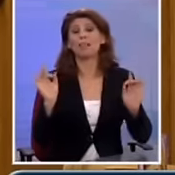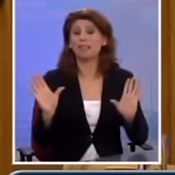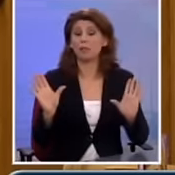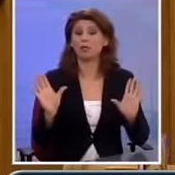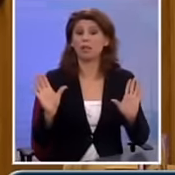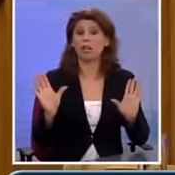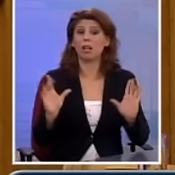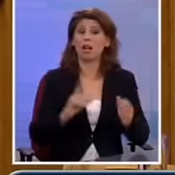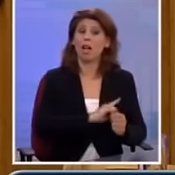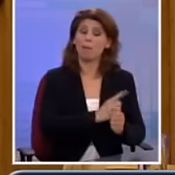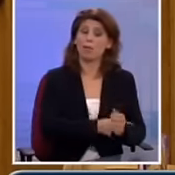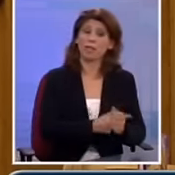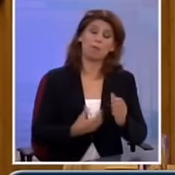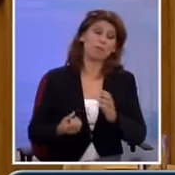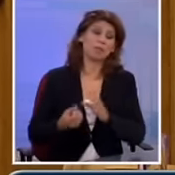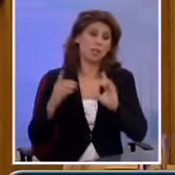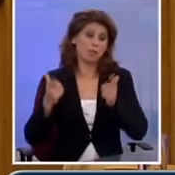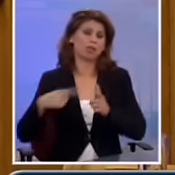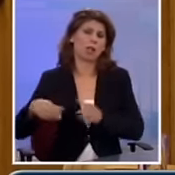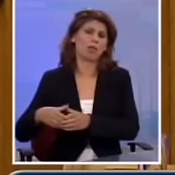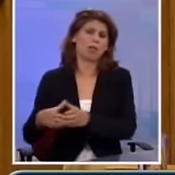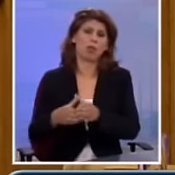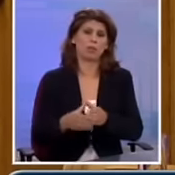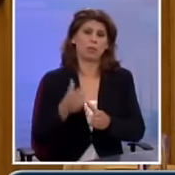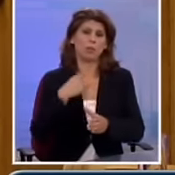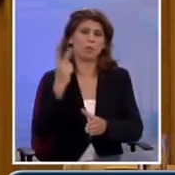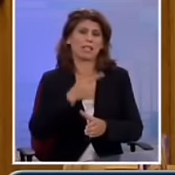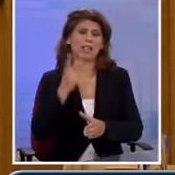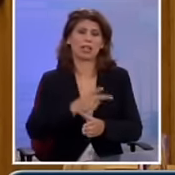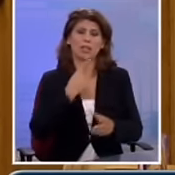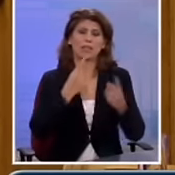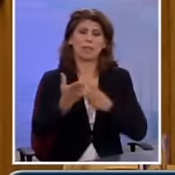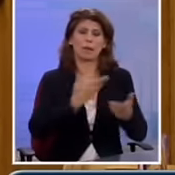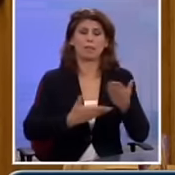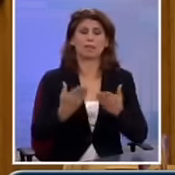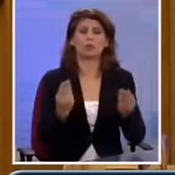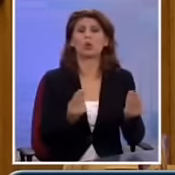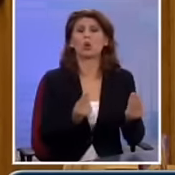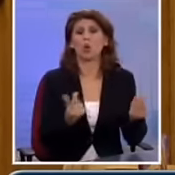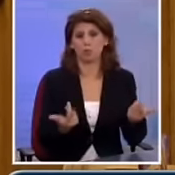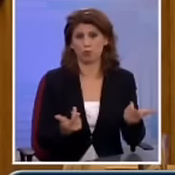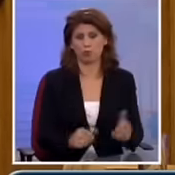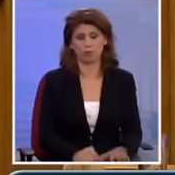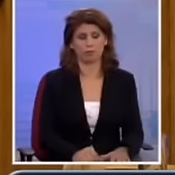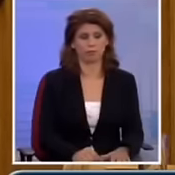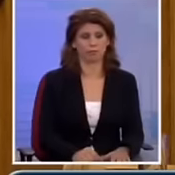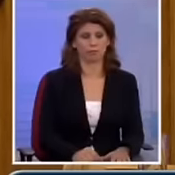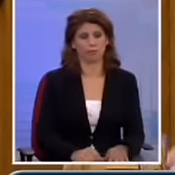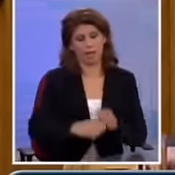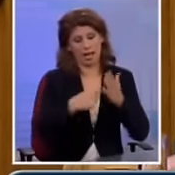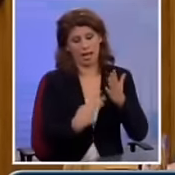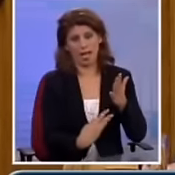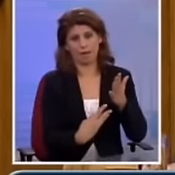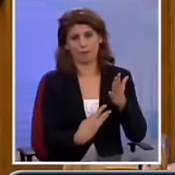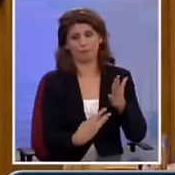από δυνάμεις της αντιπολίτευσης που κατά τα άλλα μας μέμφονται για τη διαπραγματευτική μας τακτική. 9.